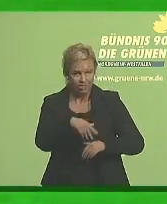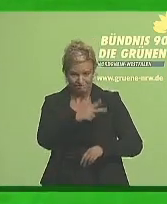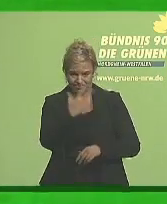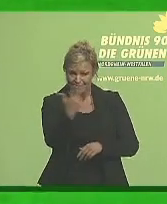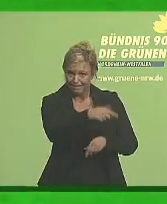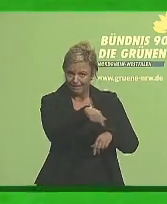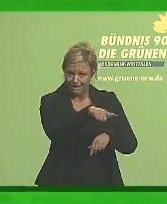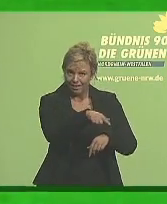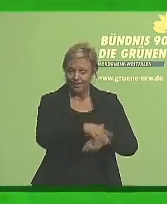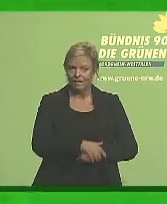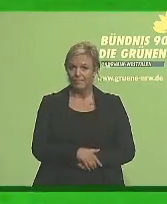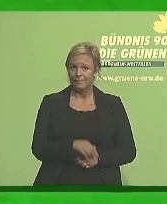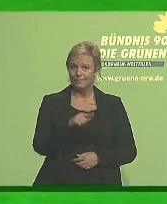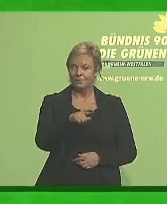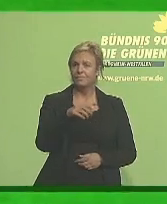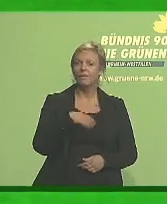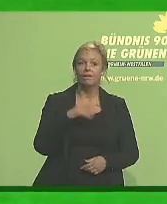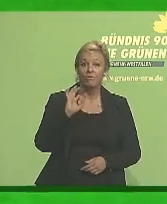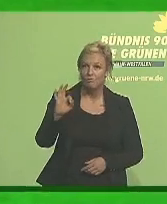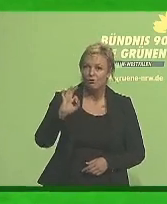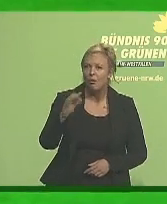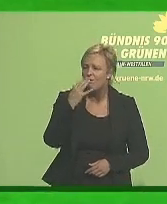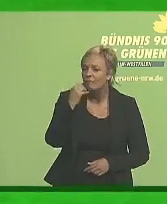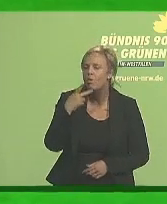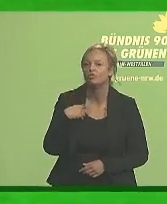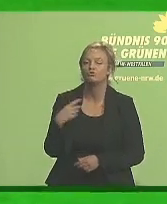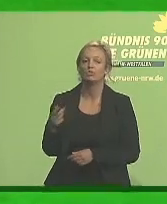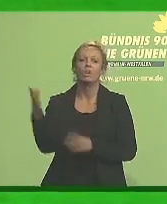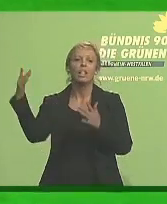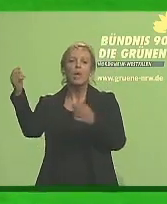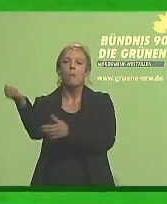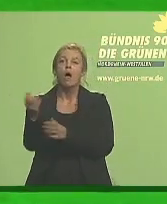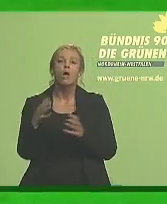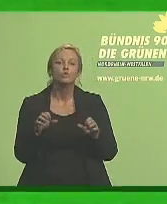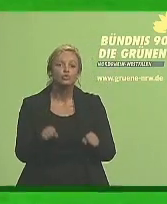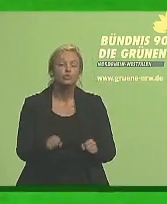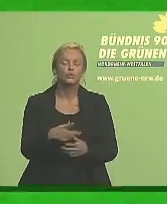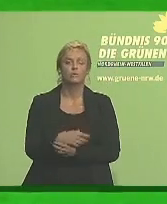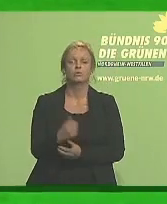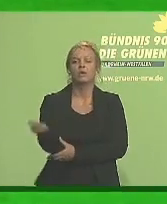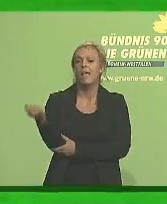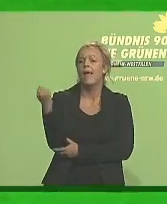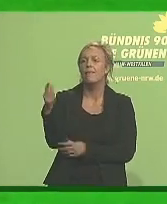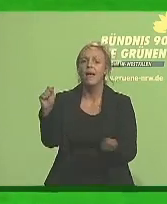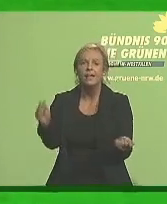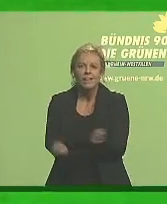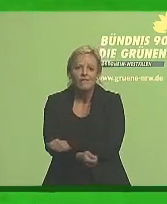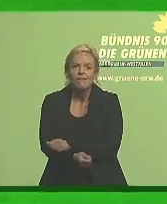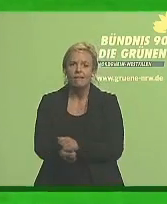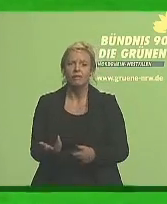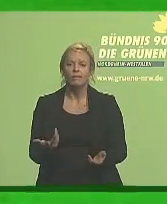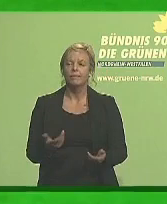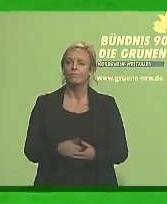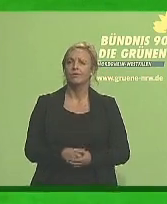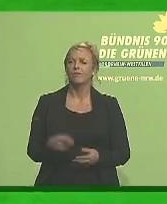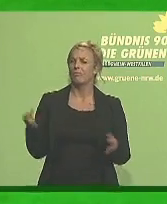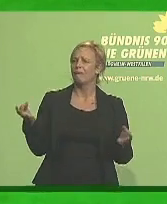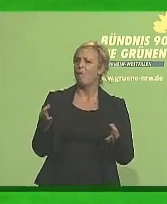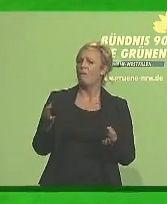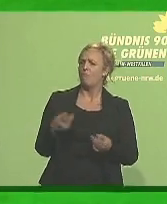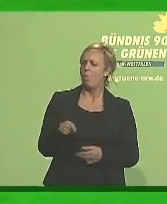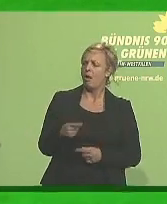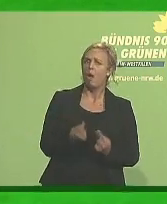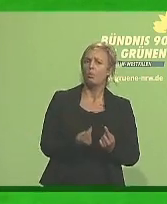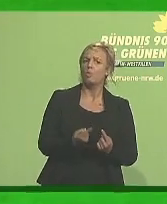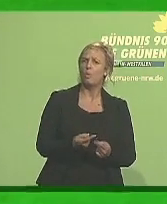die so sehr für Klimaschutz, Energiewende, Nachhaltigkeit eintritt, wofür braucht es denn eigentlich noch die